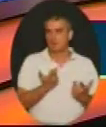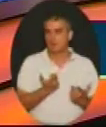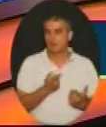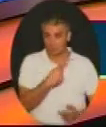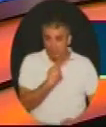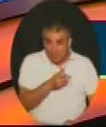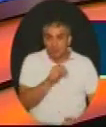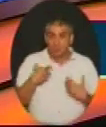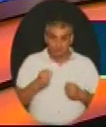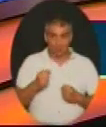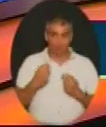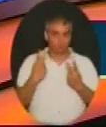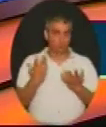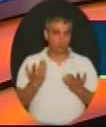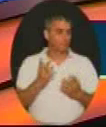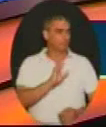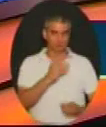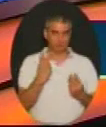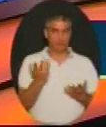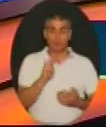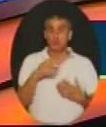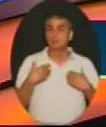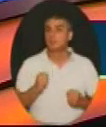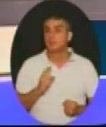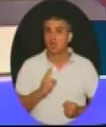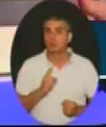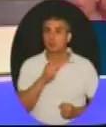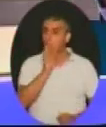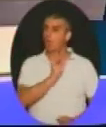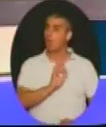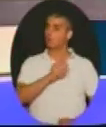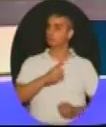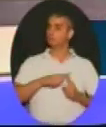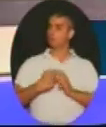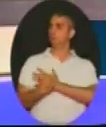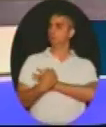אתה אומר שבנושאי ביטחון זה חשוב. רגע, זה חשוב. בנושאי ביטחון הוא עדיין